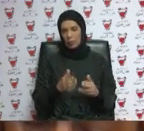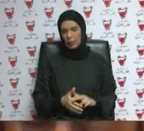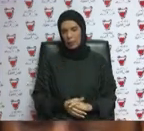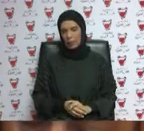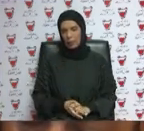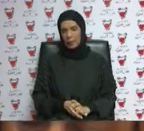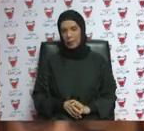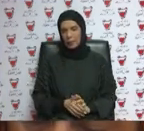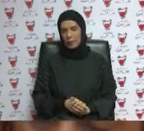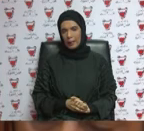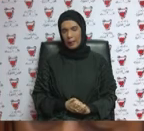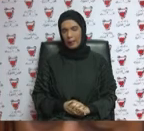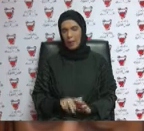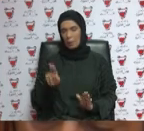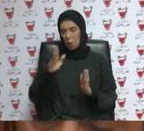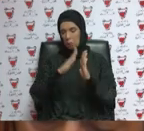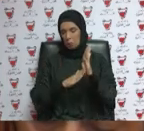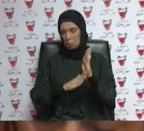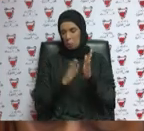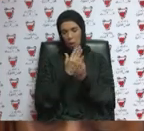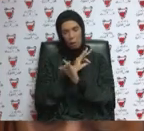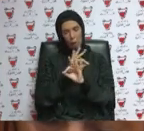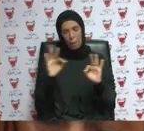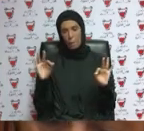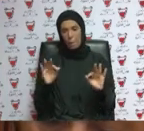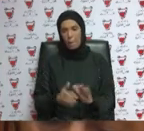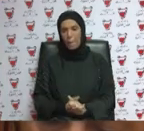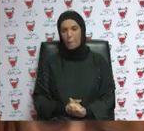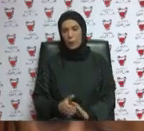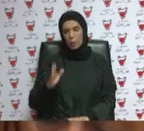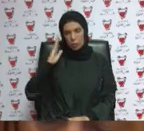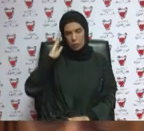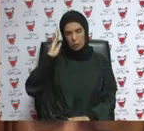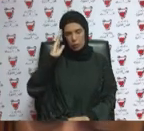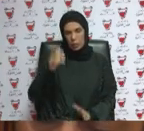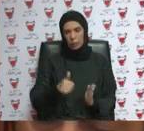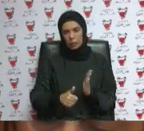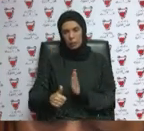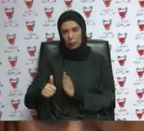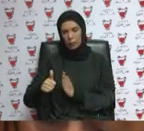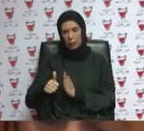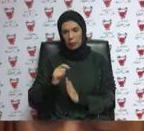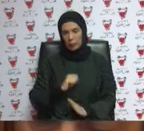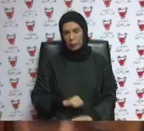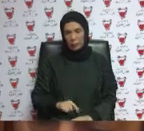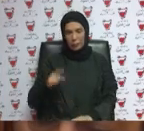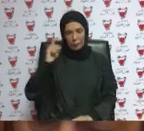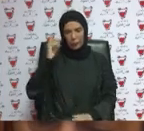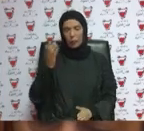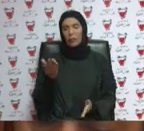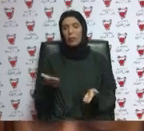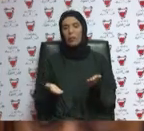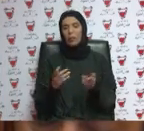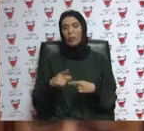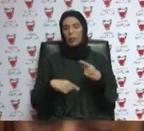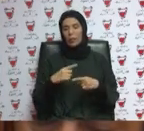تقريرها الوافي والشافي. هنا أعرب عن شكري للقيادة الحكيمة والكريمة على الاستمرار